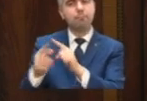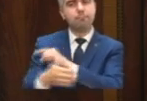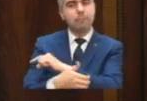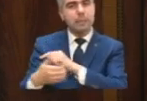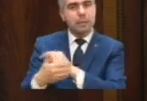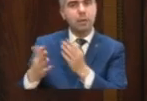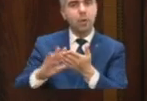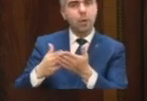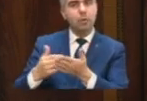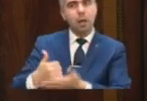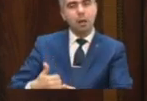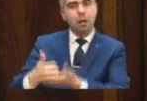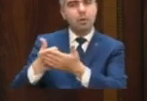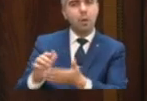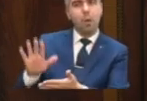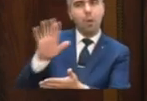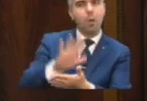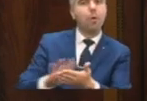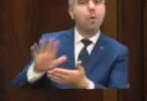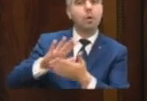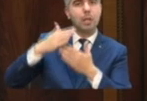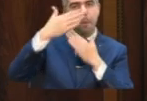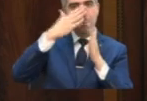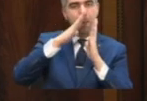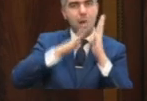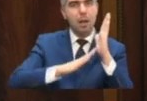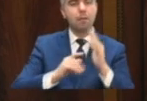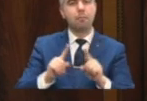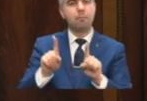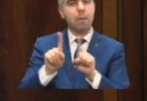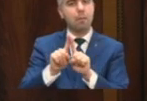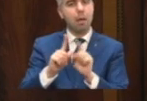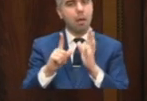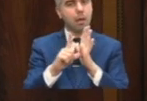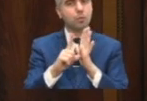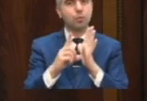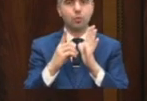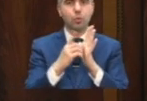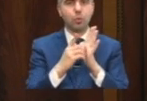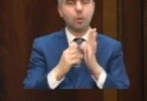لائق لجميع المغاربة باعتباره حقا دستوريا،